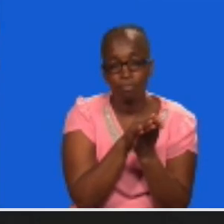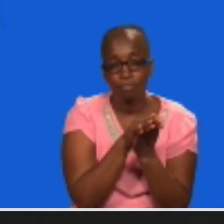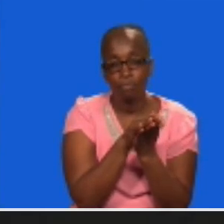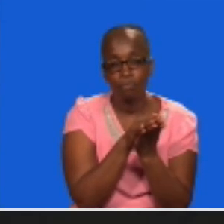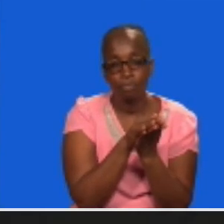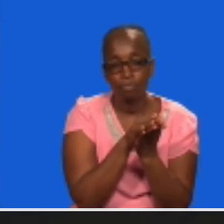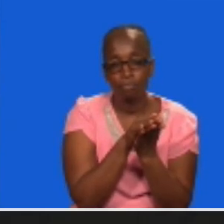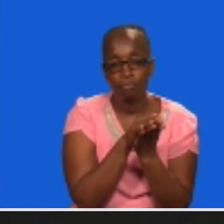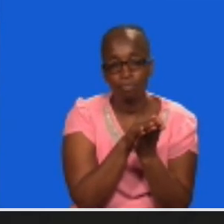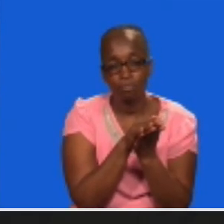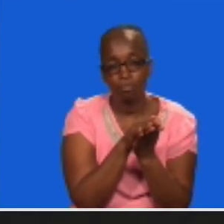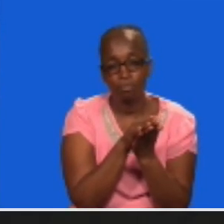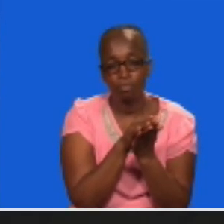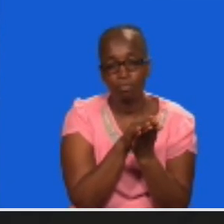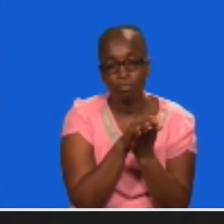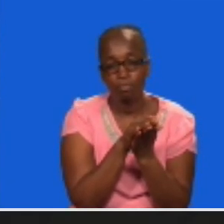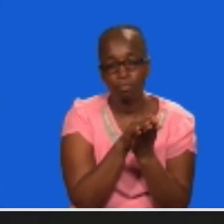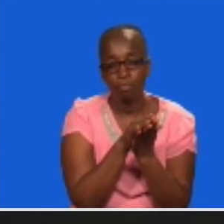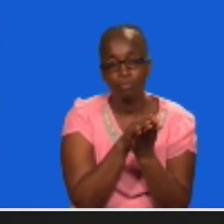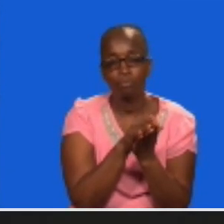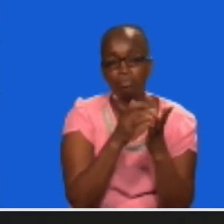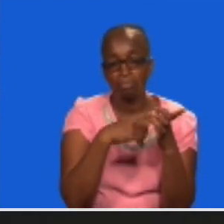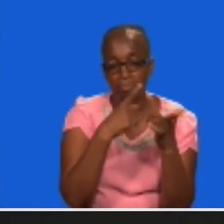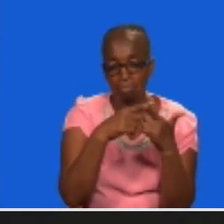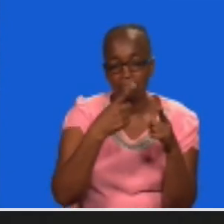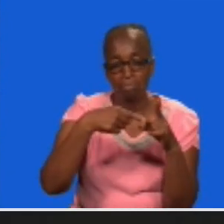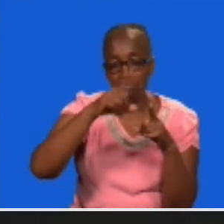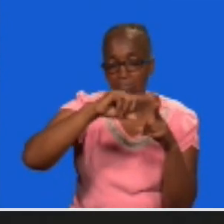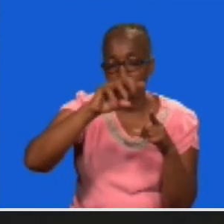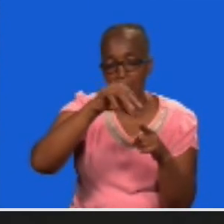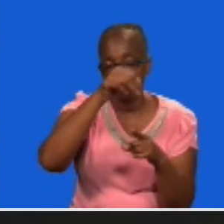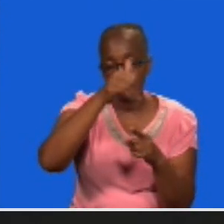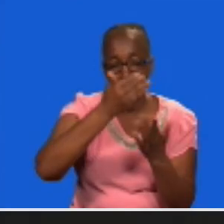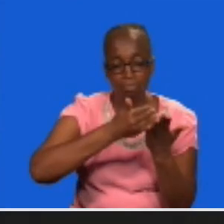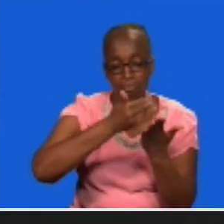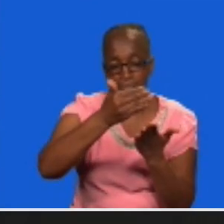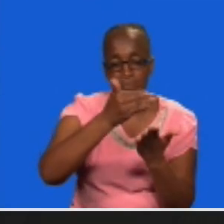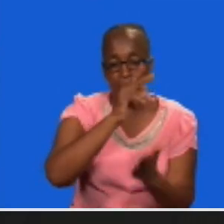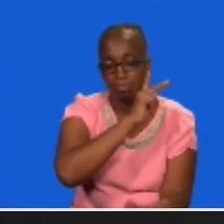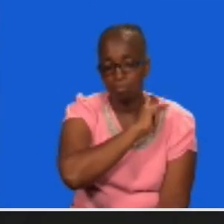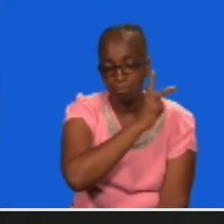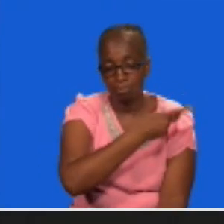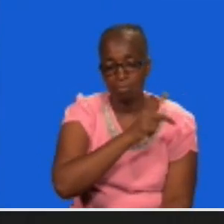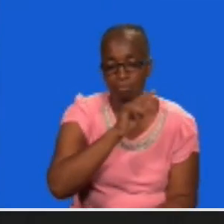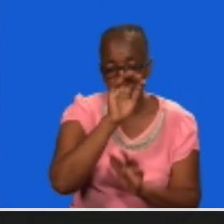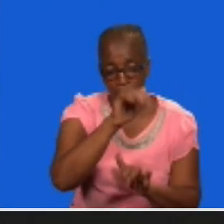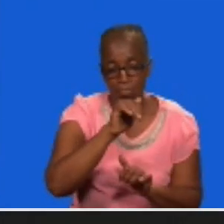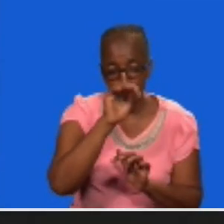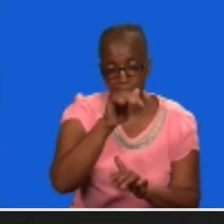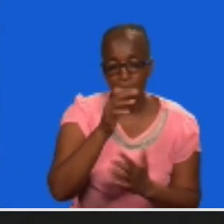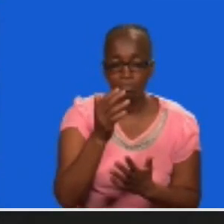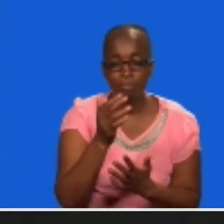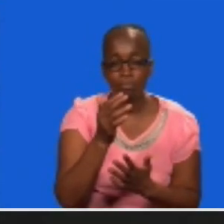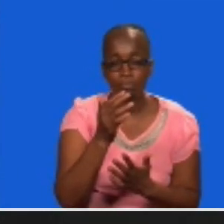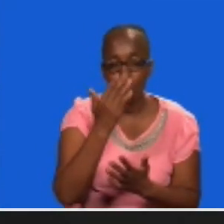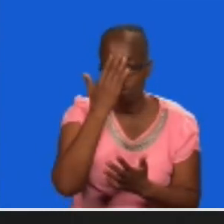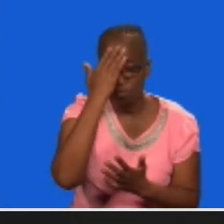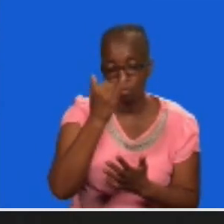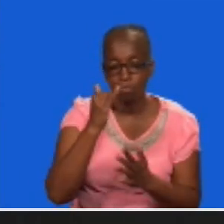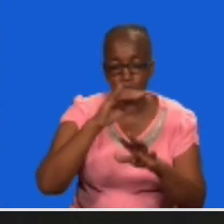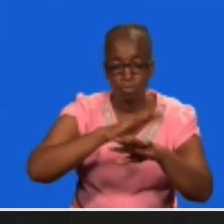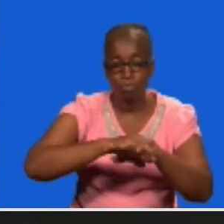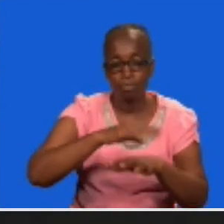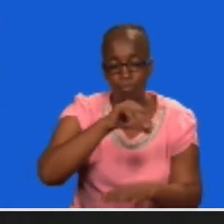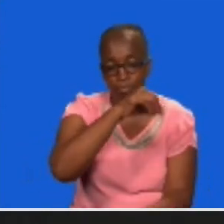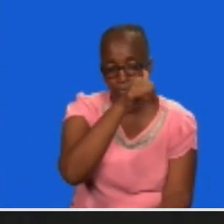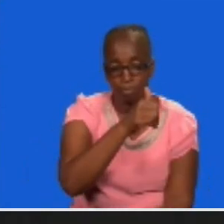vizuri katika zile lithium batteries. I think that is the modern technology. Na pia tuongeze another section of power